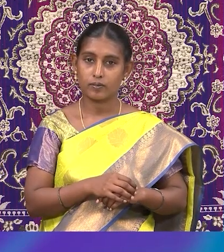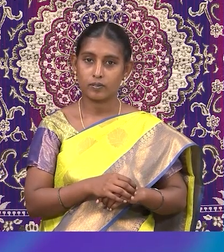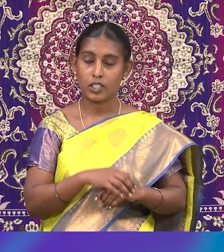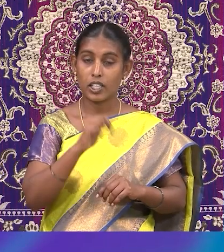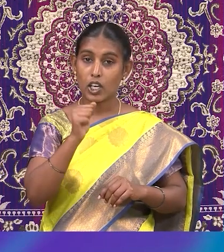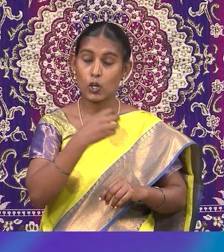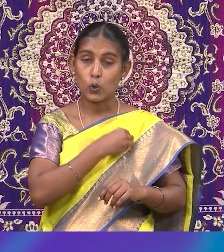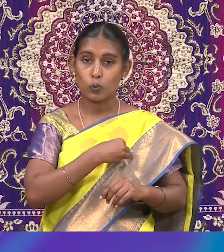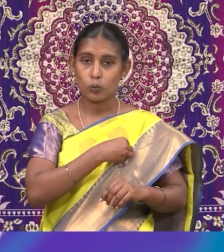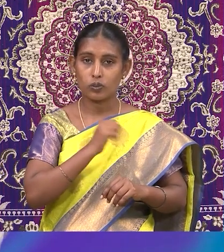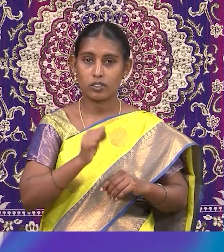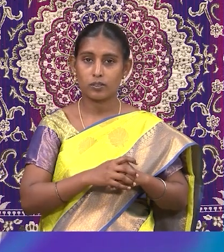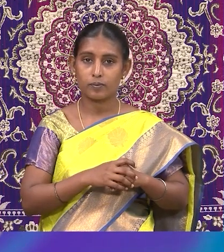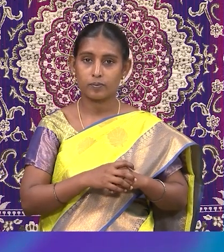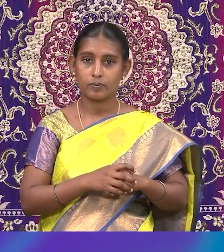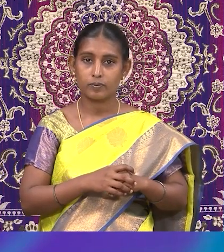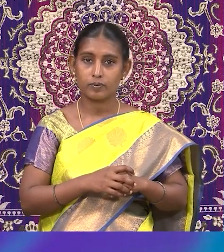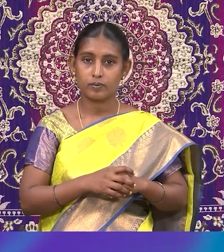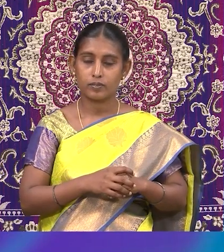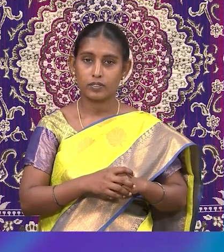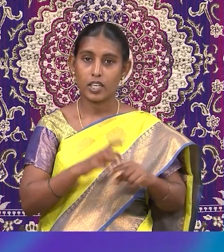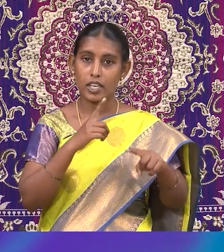என்ன சூத்திரம் அதற்கு,